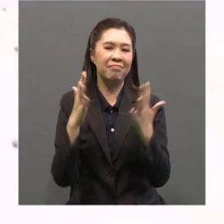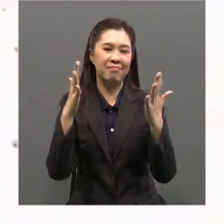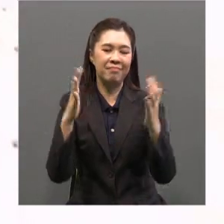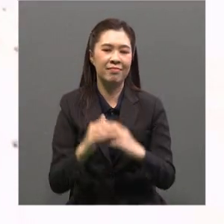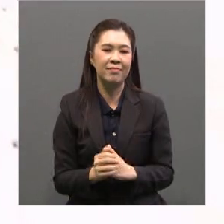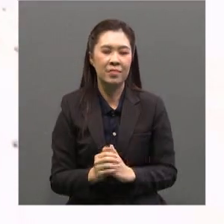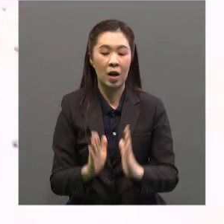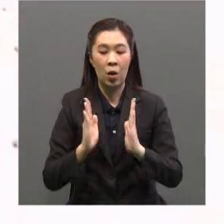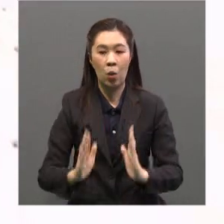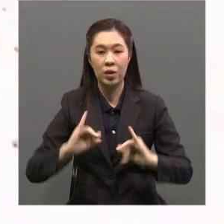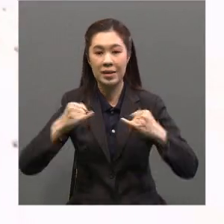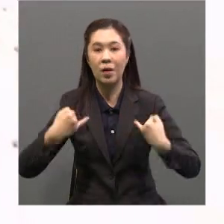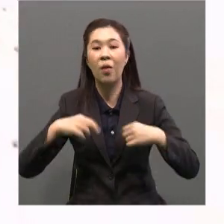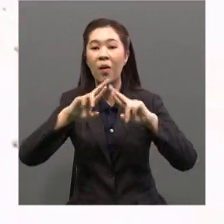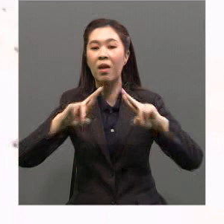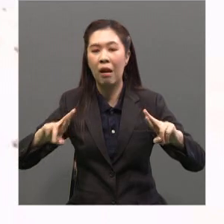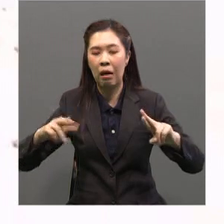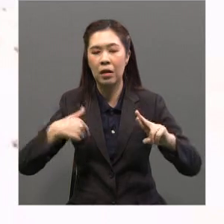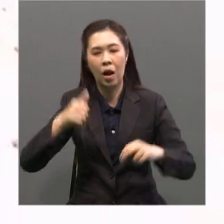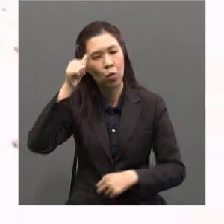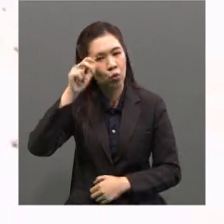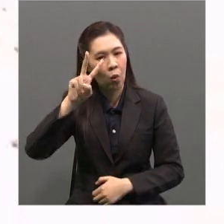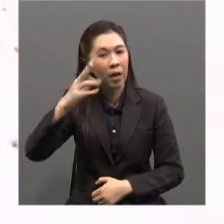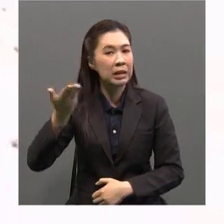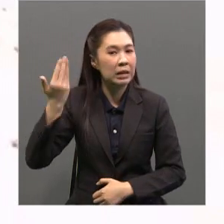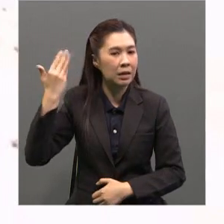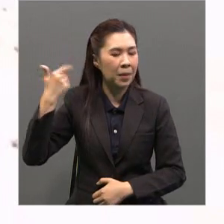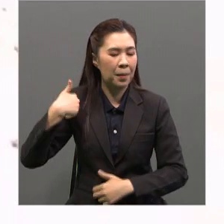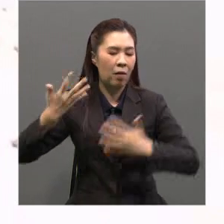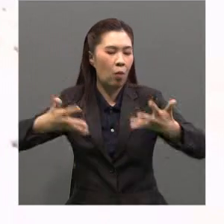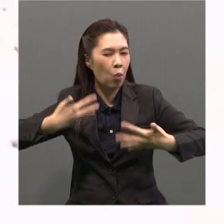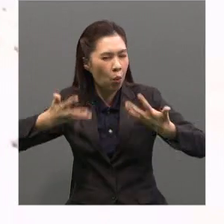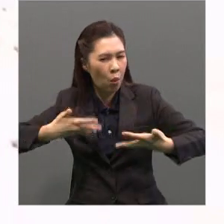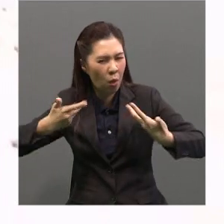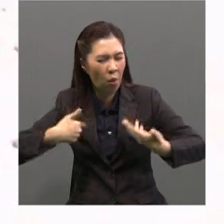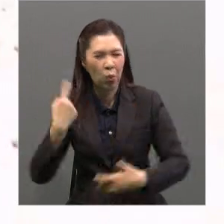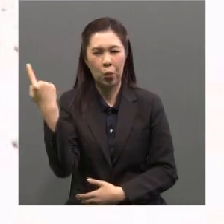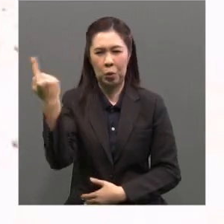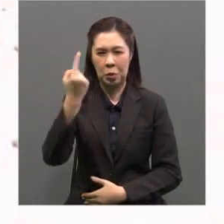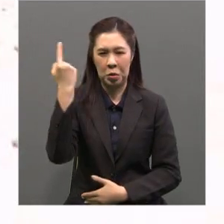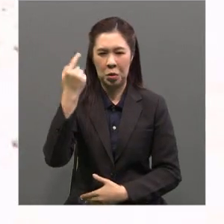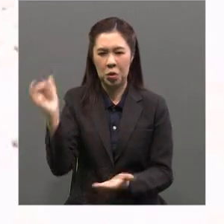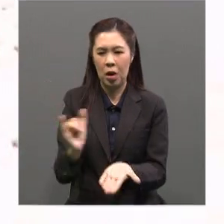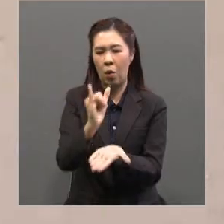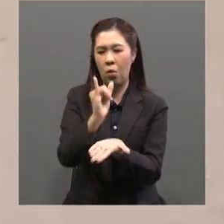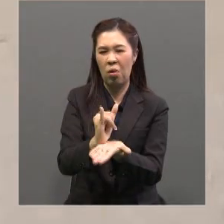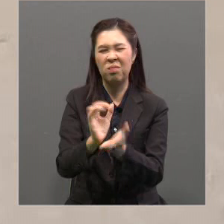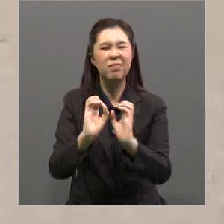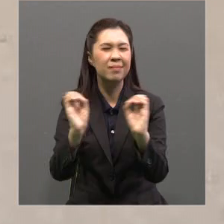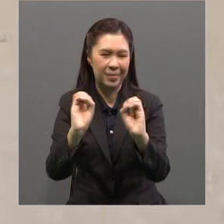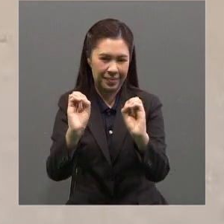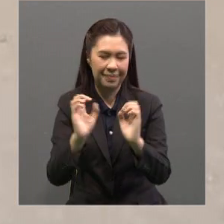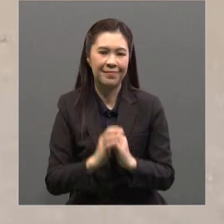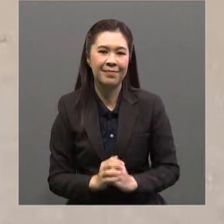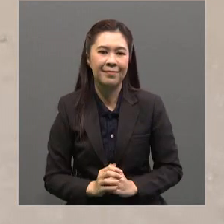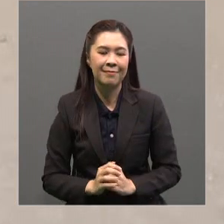ประกอบการเขาบอกว่าช่วงวันสองวันนี้คืออากาศเนี่ยมันร้อนจัดทีเดียวทำให้ไม่ค่อยมีนักท่องเที่ยวออกมาอาบแดดกันเหมือนตามปกติใน